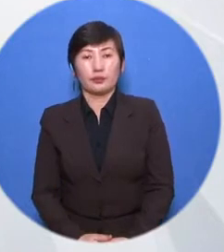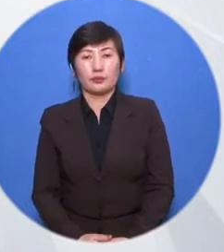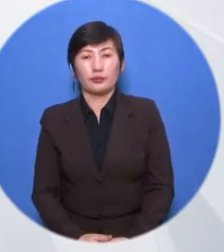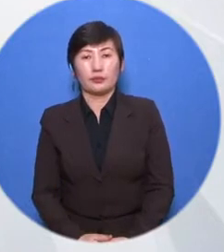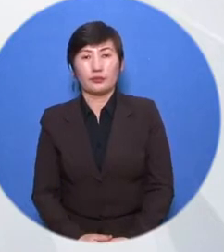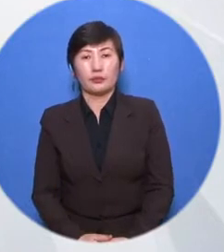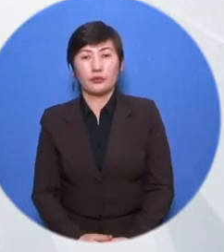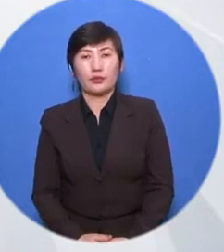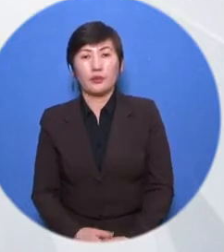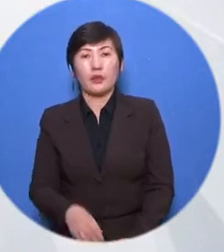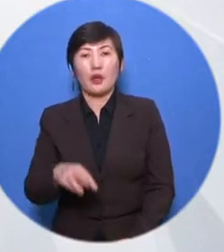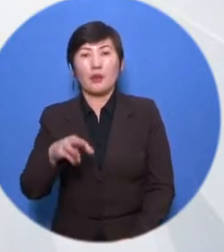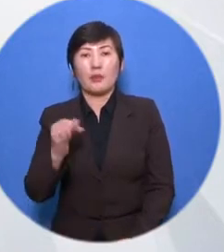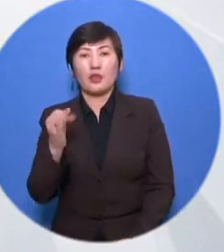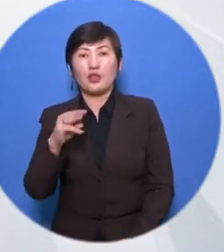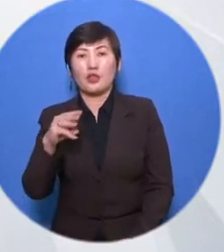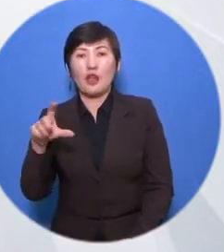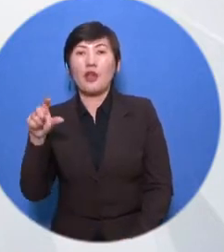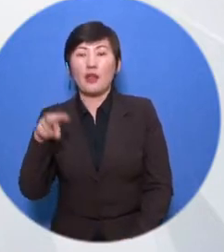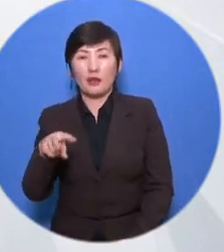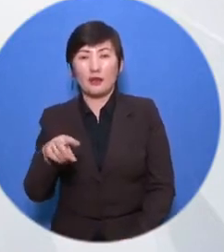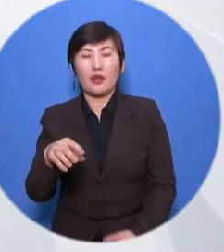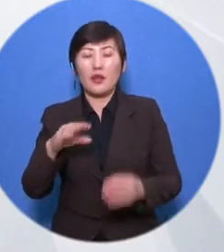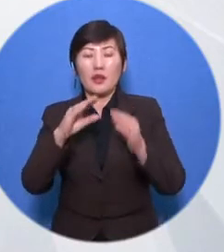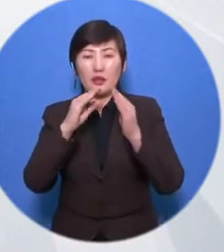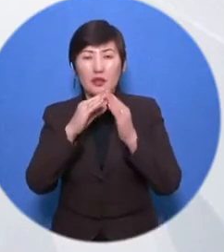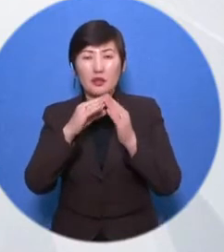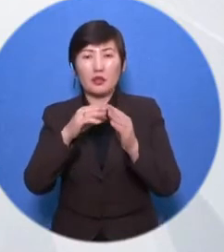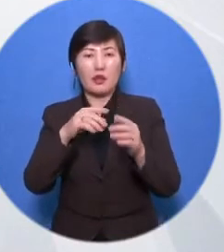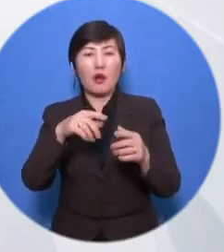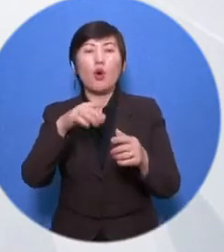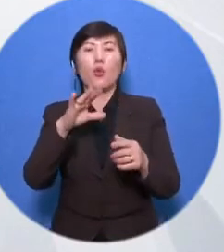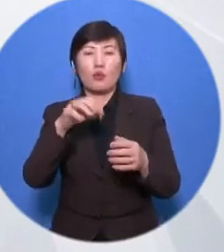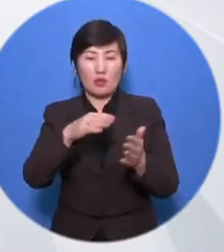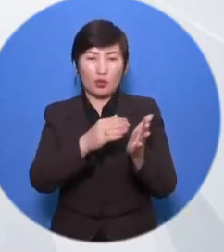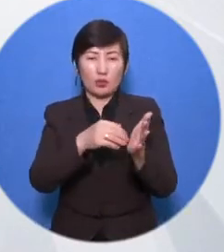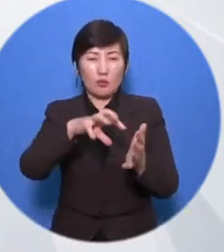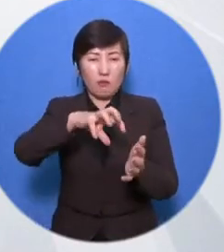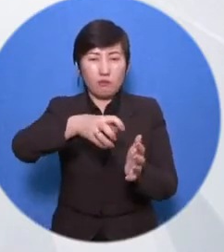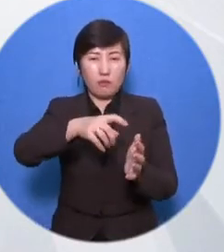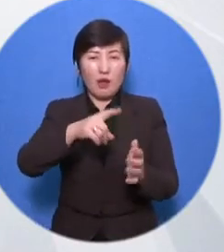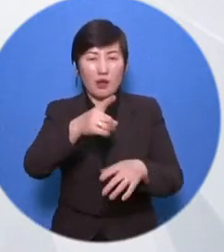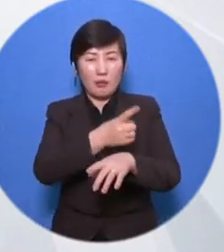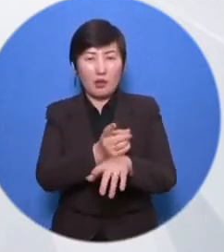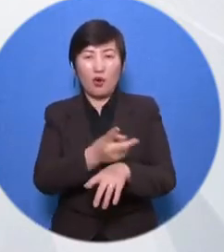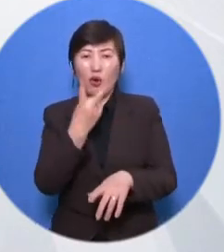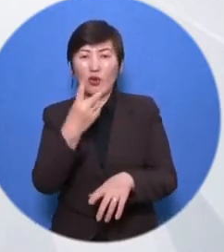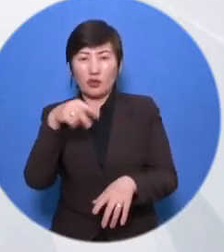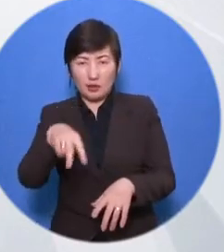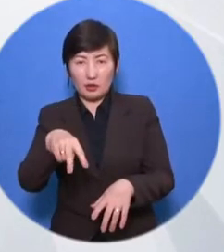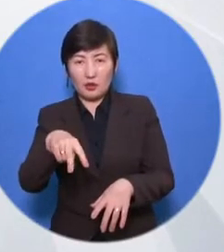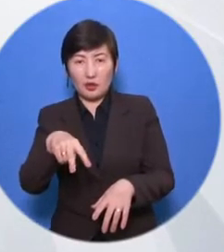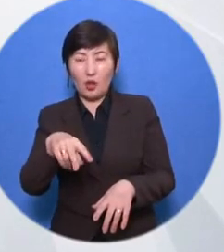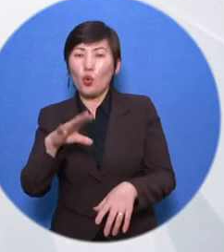За Мишель Грихийн усны цоргыг дутуу хааснаас 1 минут дутамд 2 литр ус гойцсон байна. За 2